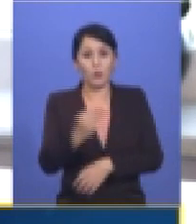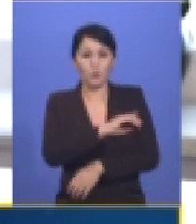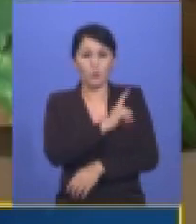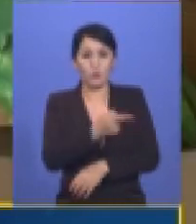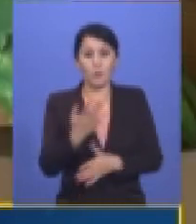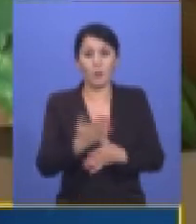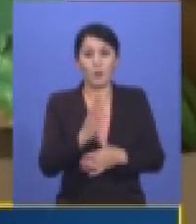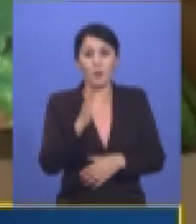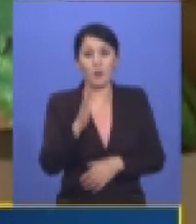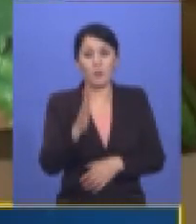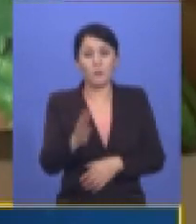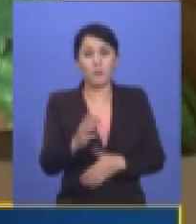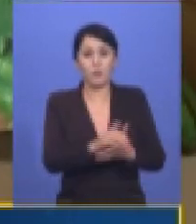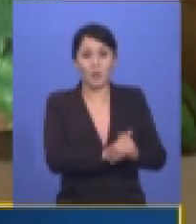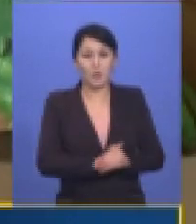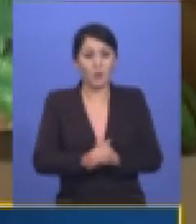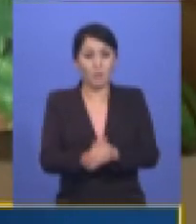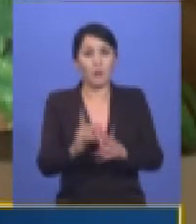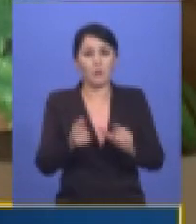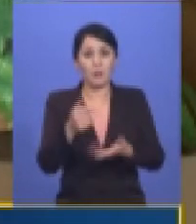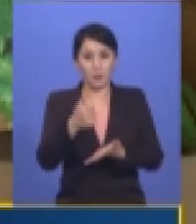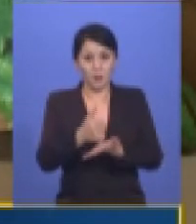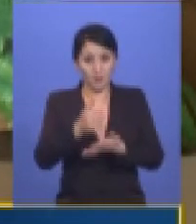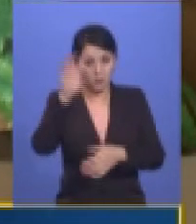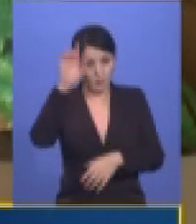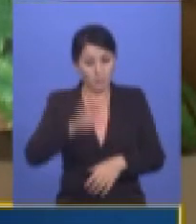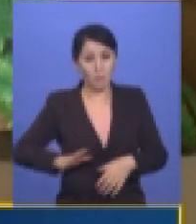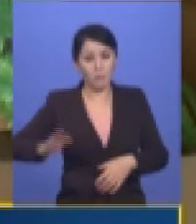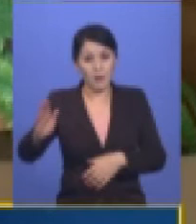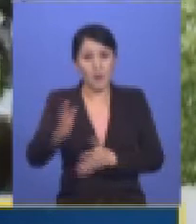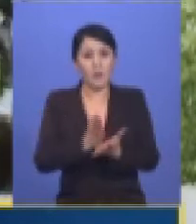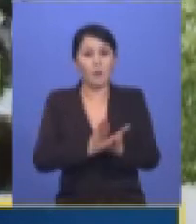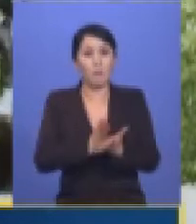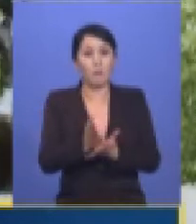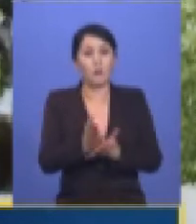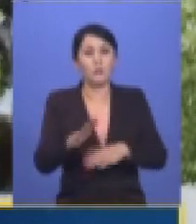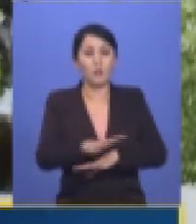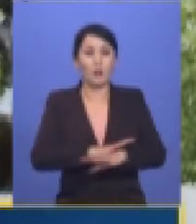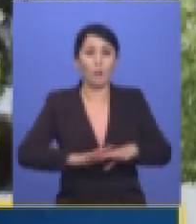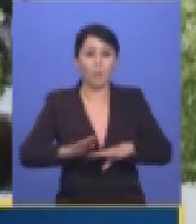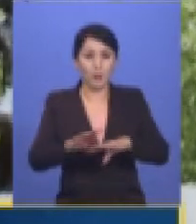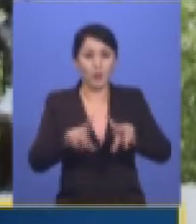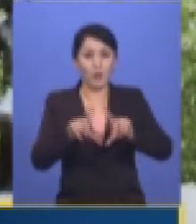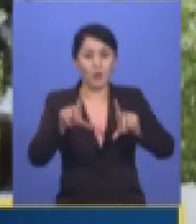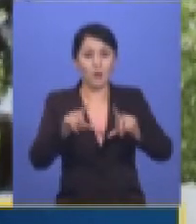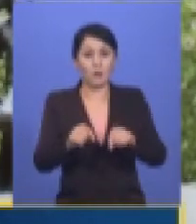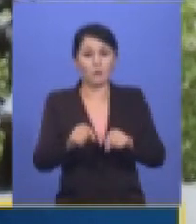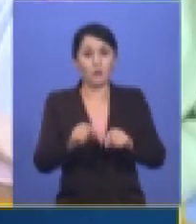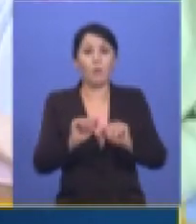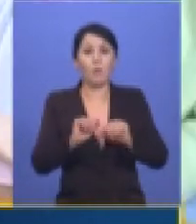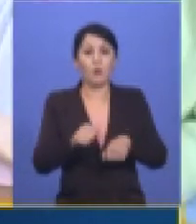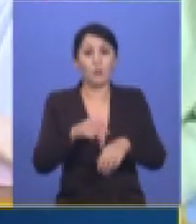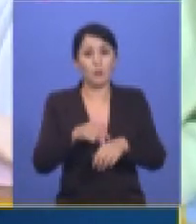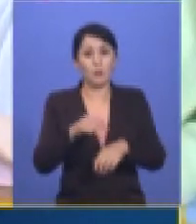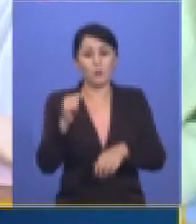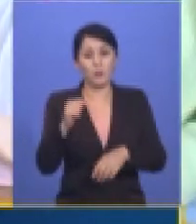септеседі. Татулық пен келісім ел дамуының басты бағыты болып қала бермек. Осыдан ақ қоғамдық институт жұмысының маңыздылығын аңғаруға